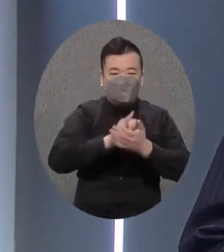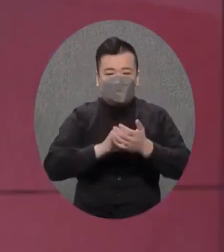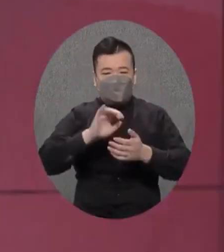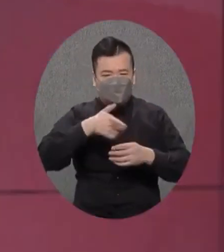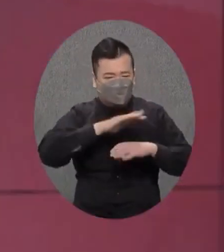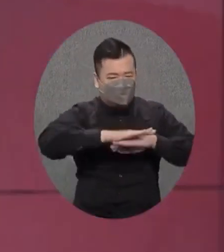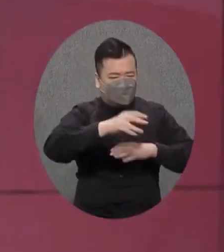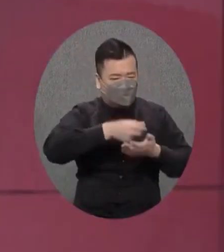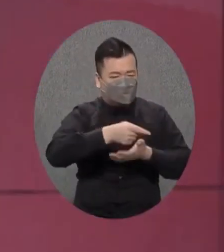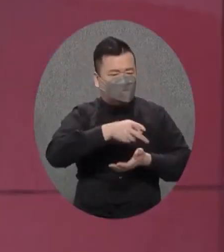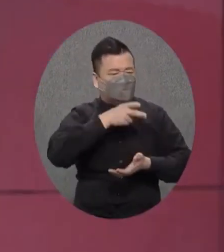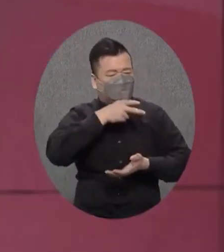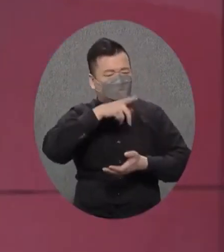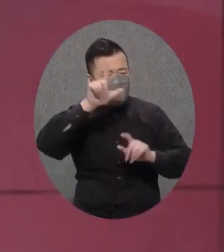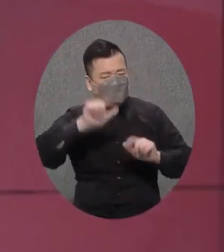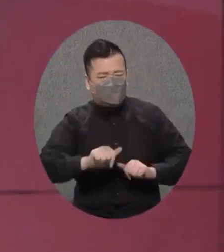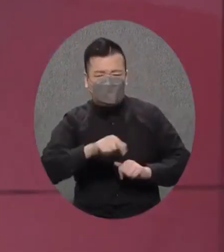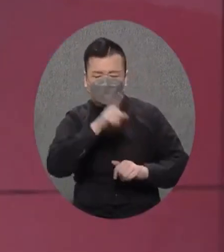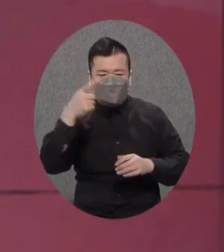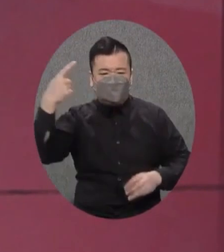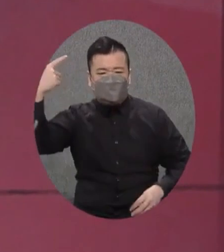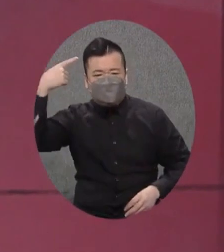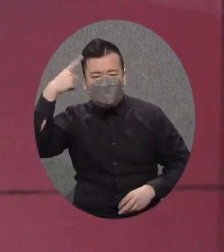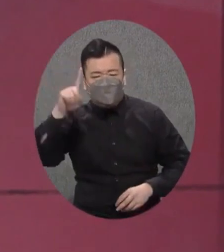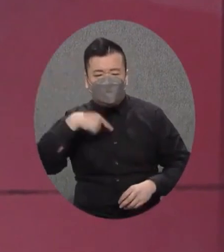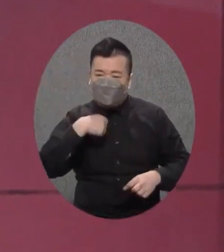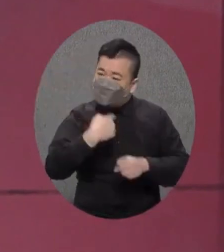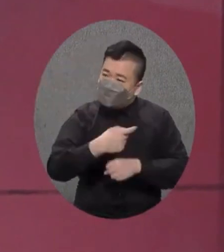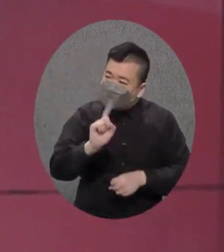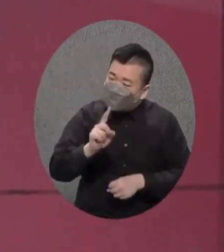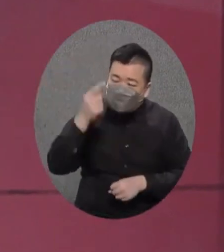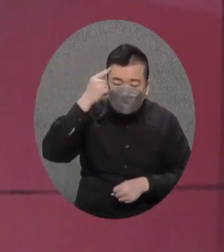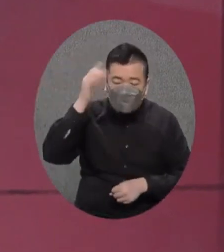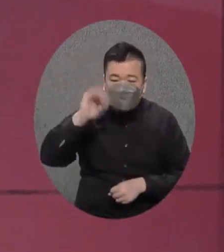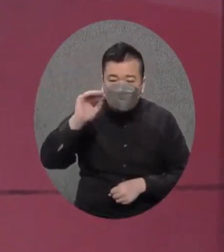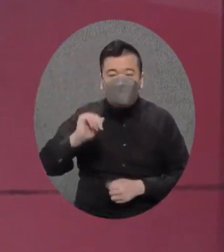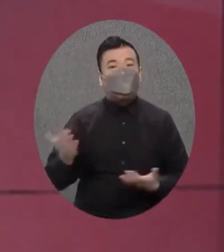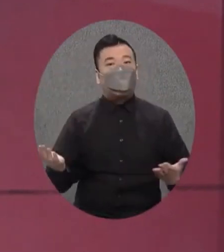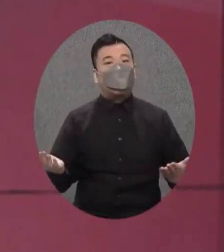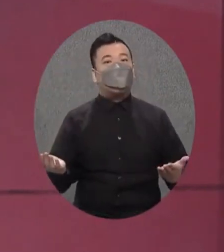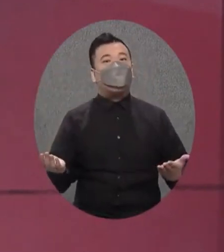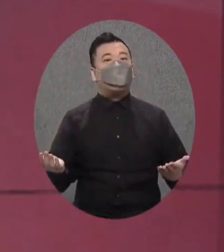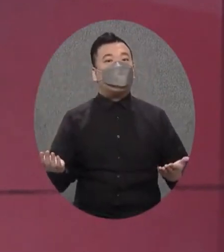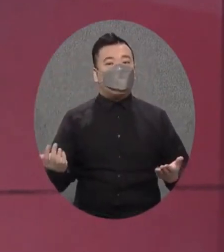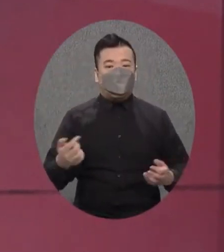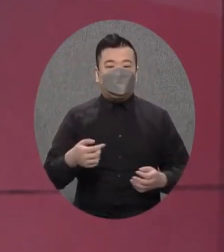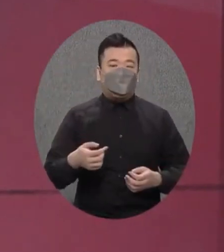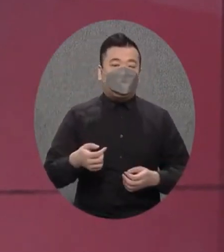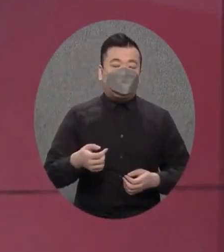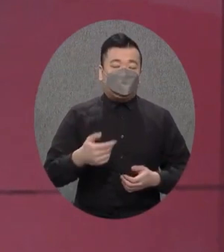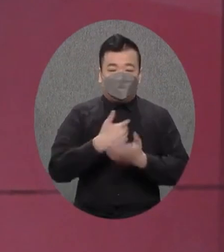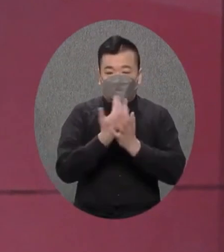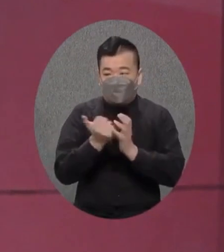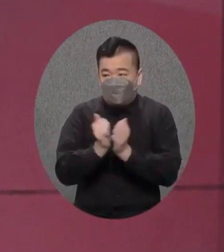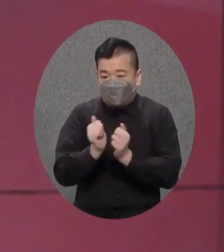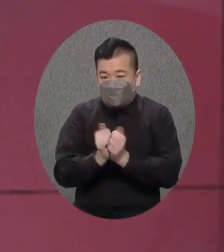舊咁。 當時我嘅諗嘅就係、是、大家嘅諗嘅就係話啊，我哋可以做到啲咩嘢咧咁樣樣。咁唔同嘅朋